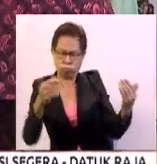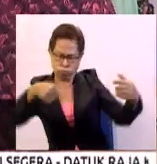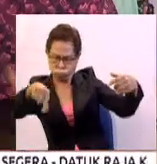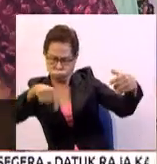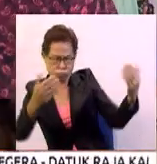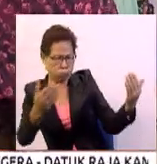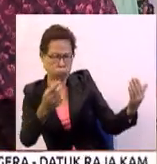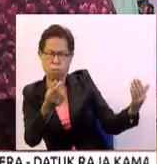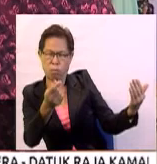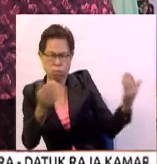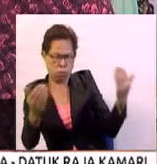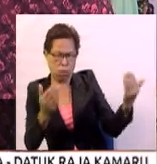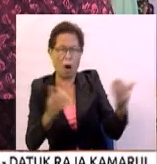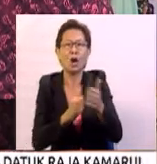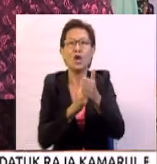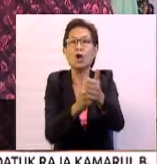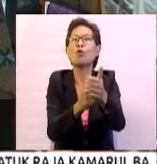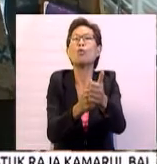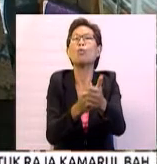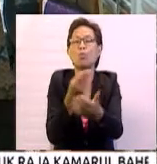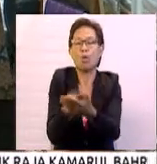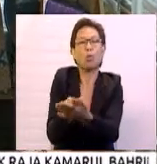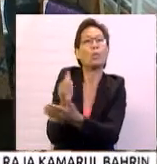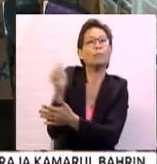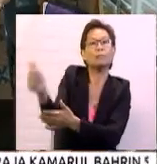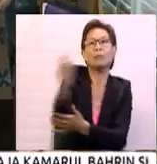dan harga mengikut kemampuan masing-masing.